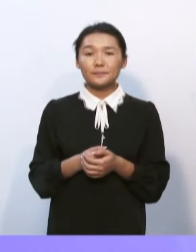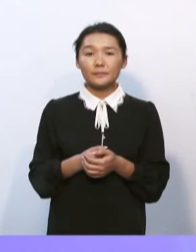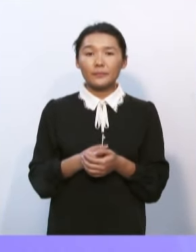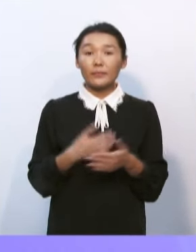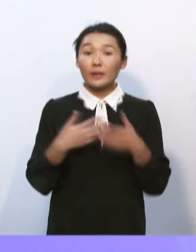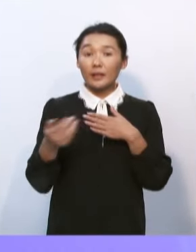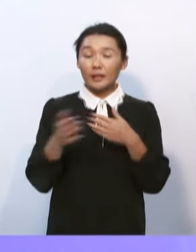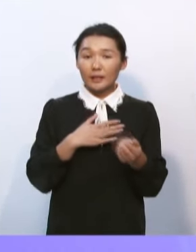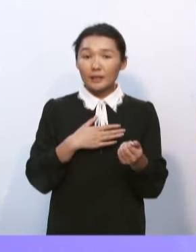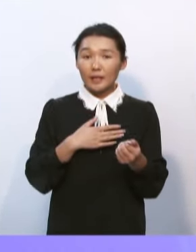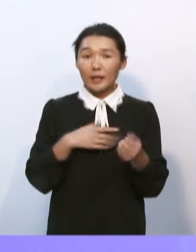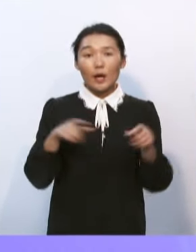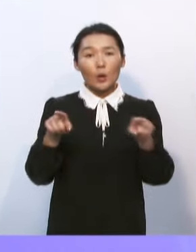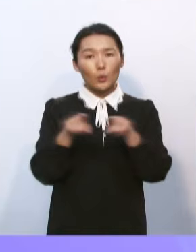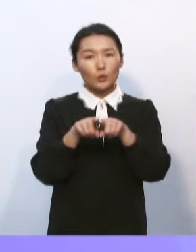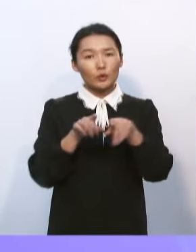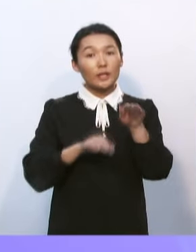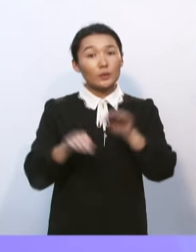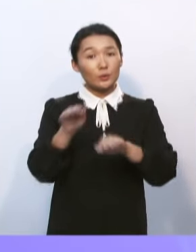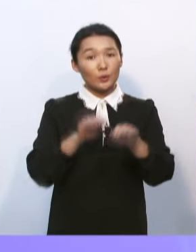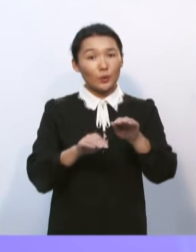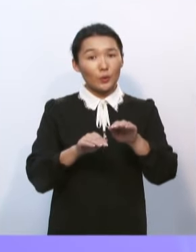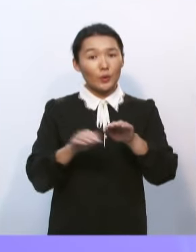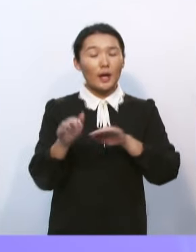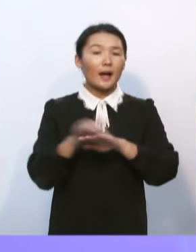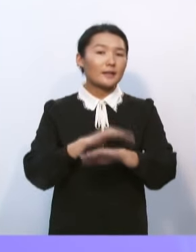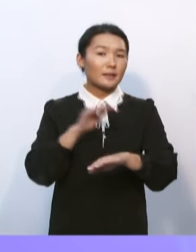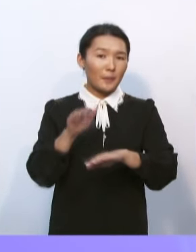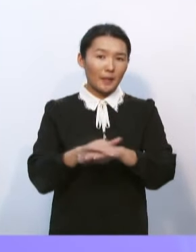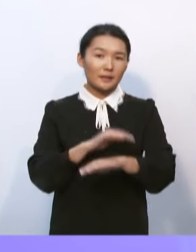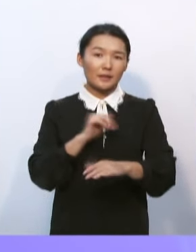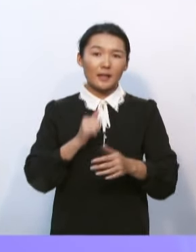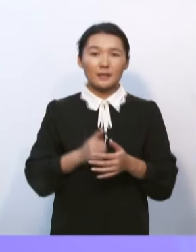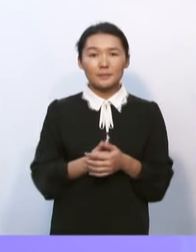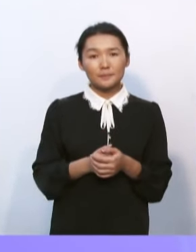Эгер де ушундай түссөңөр, анда азаматсыңар.